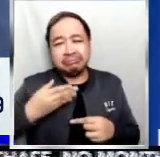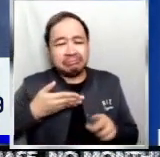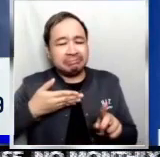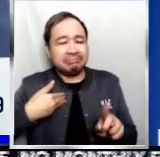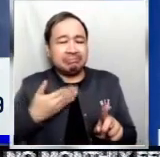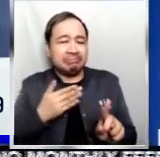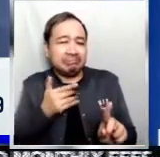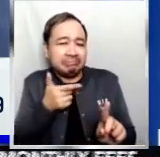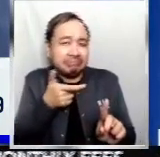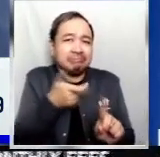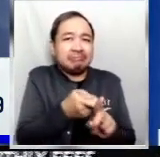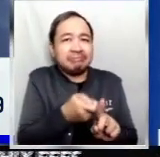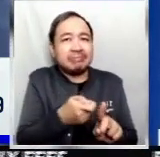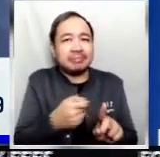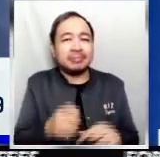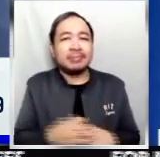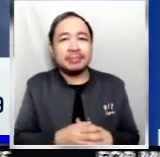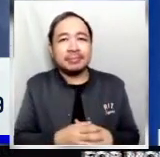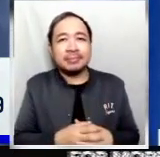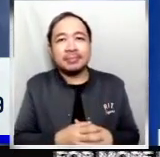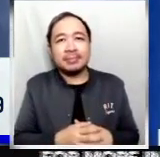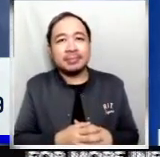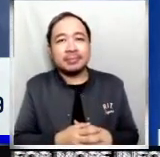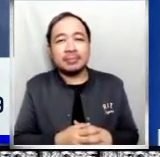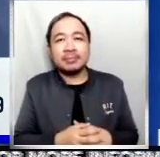I will lead the